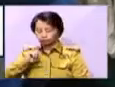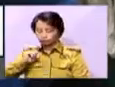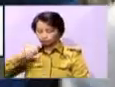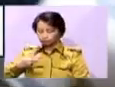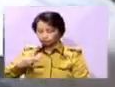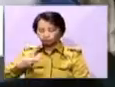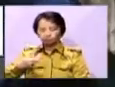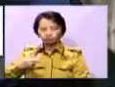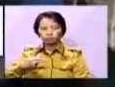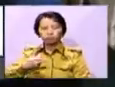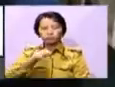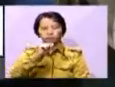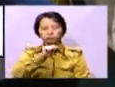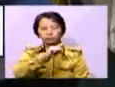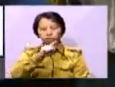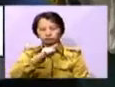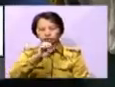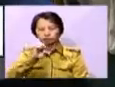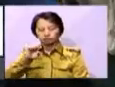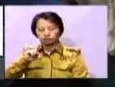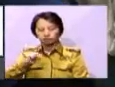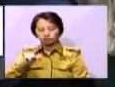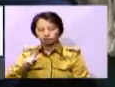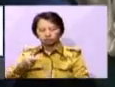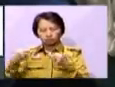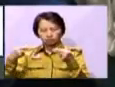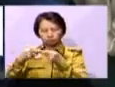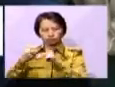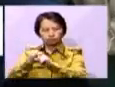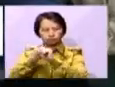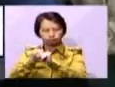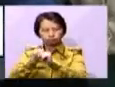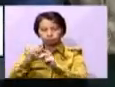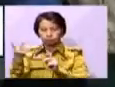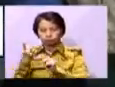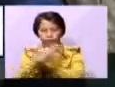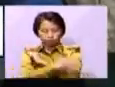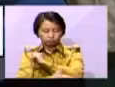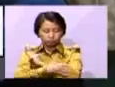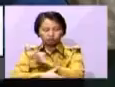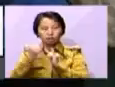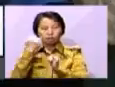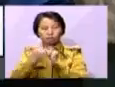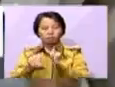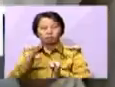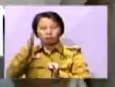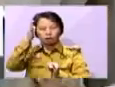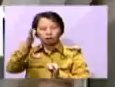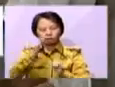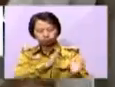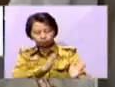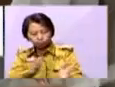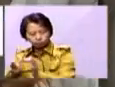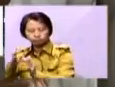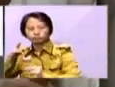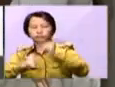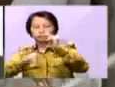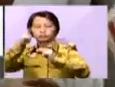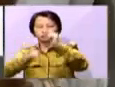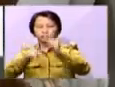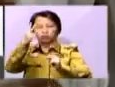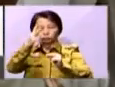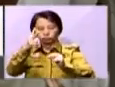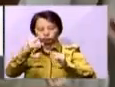Seri Abdul Aziz Abdul Rahim, hasil hubungan erat antara kedua-dua negara ini akhirnya bakal merealisasi pembinaan